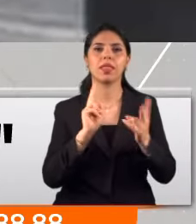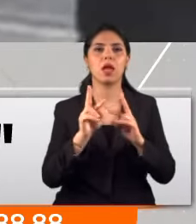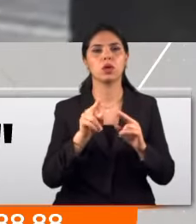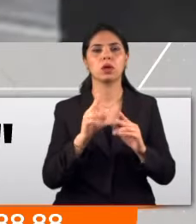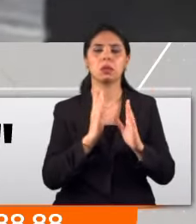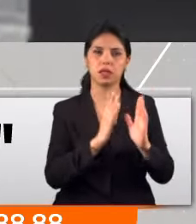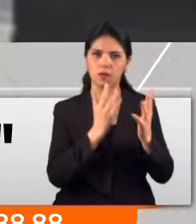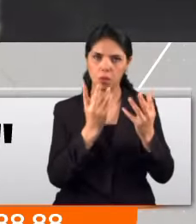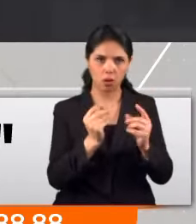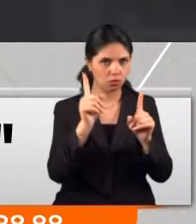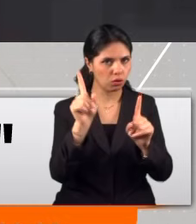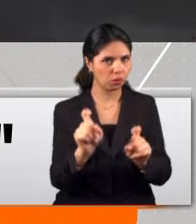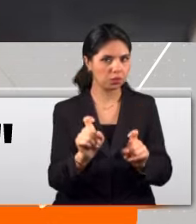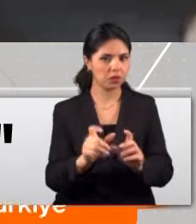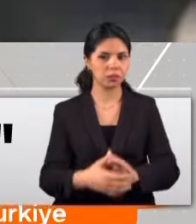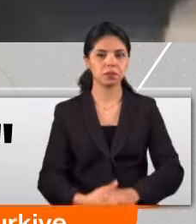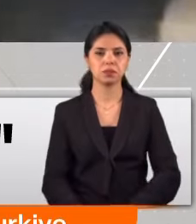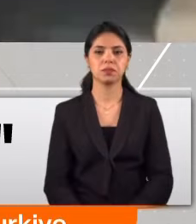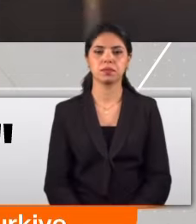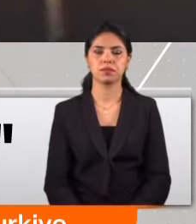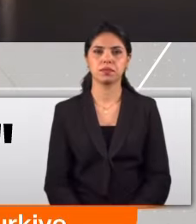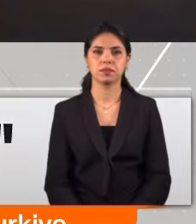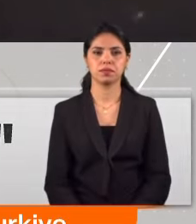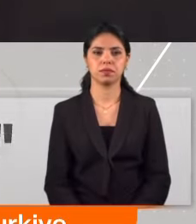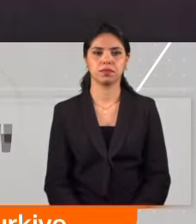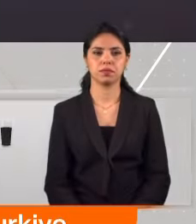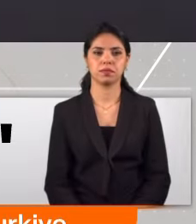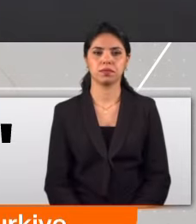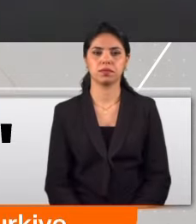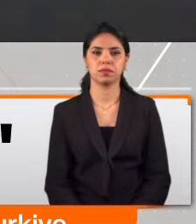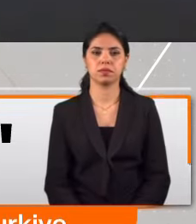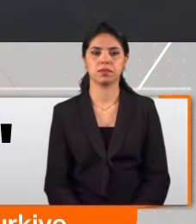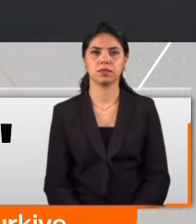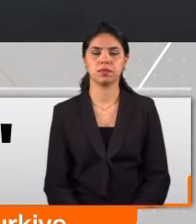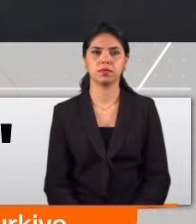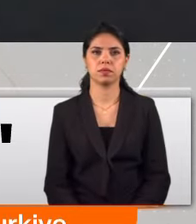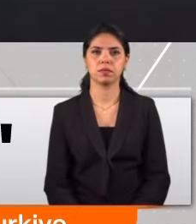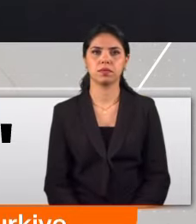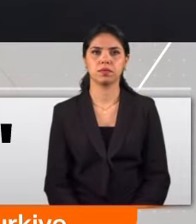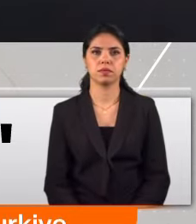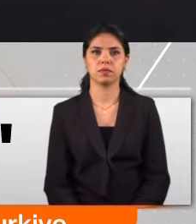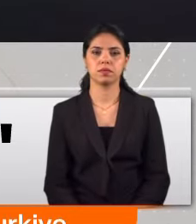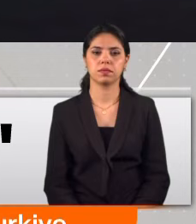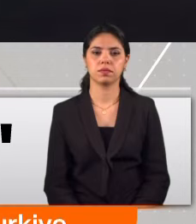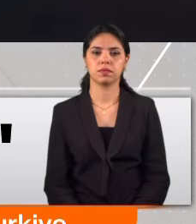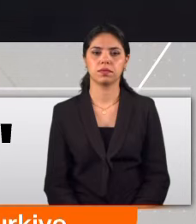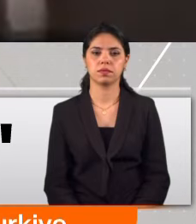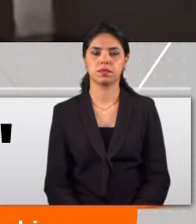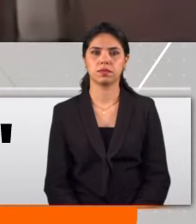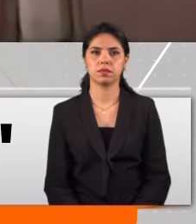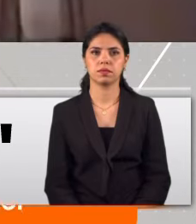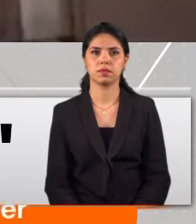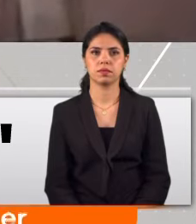güçler bölgesel topyekün bir savaşın olmaması için elinden geleni yapıyor. Ama iki ülke arası gerilim ve bu